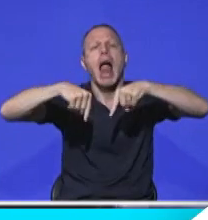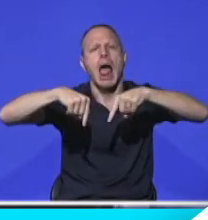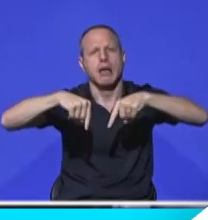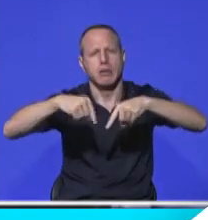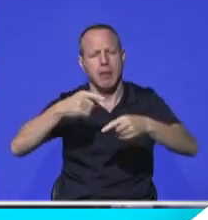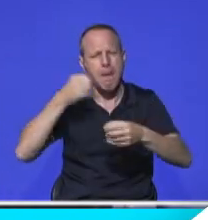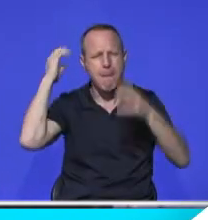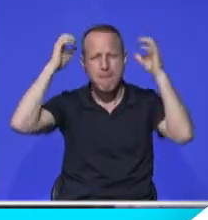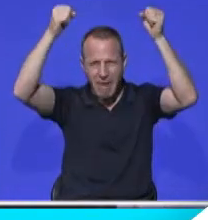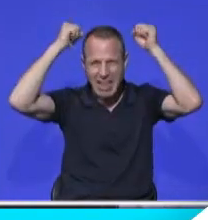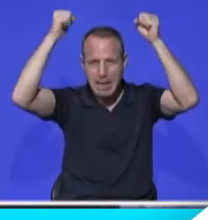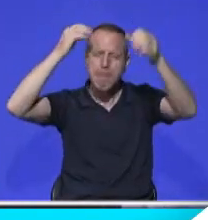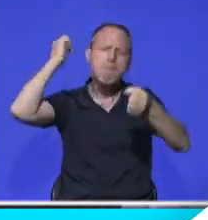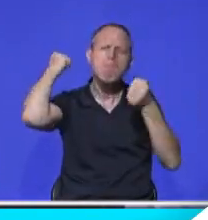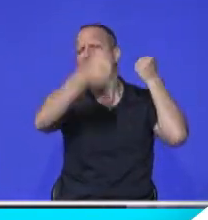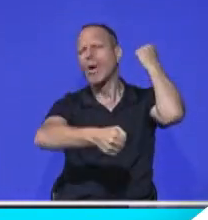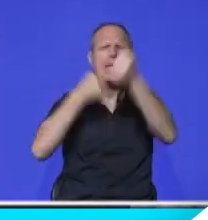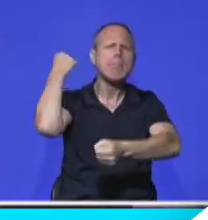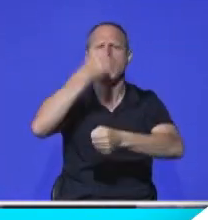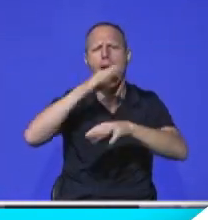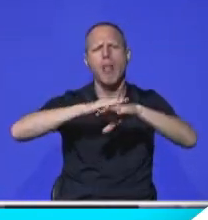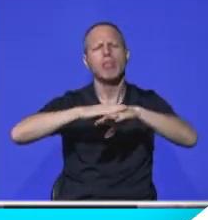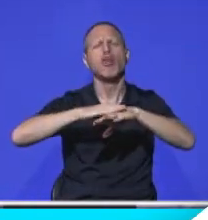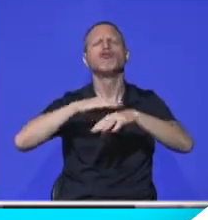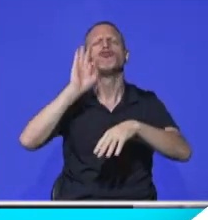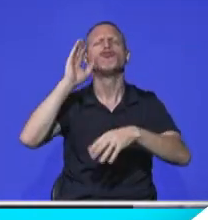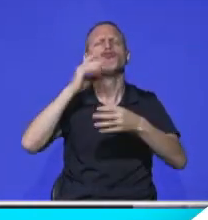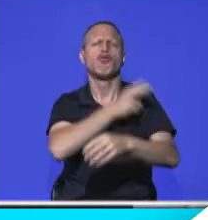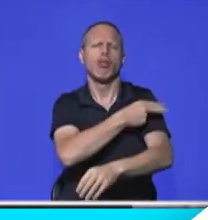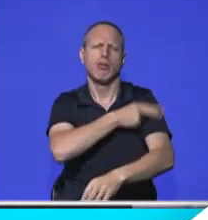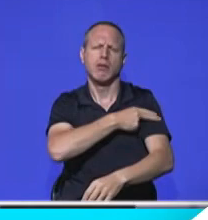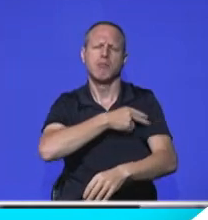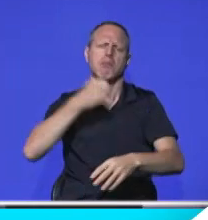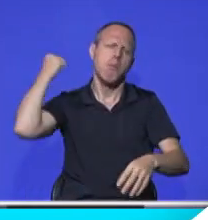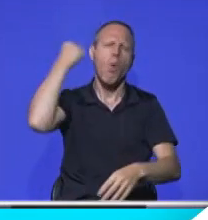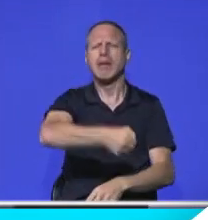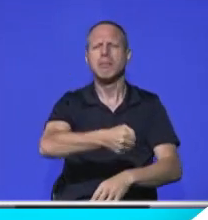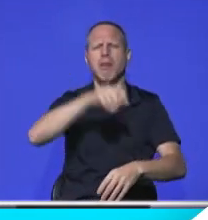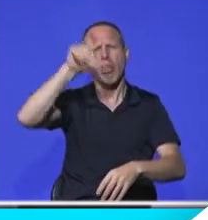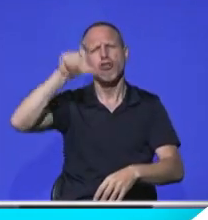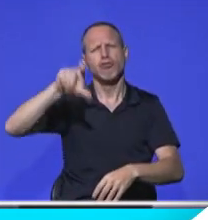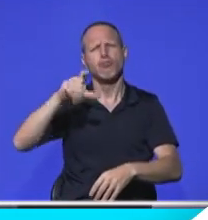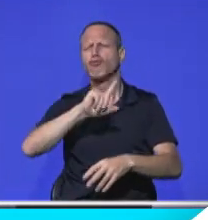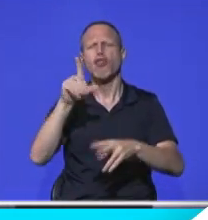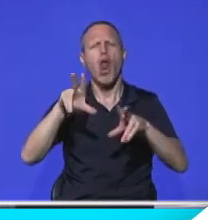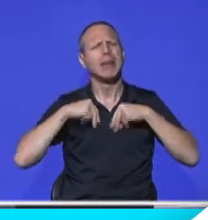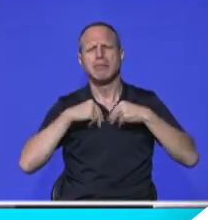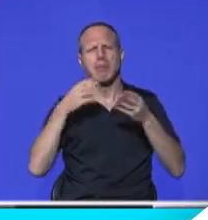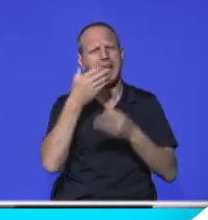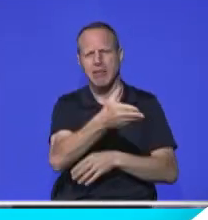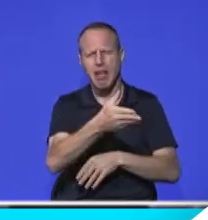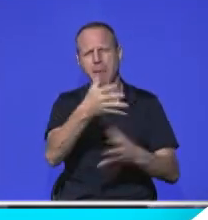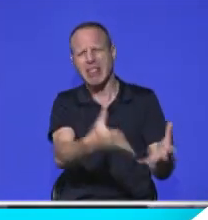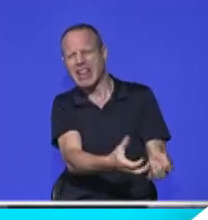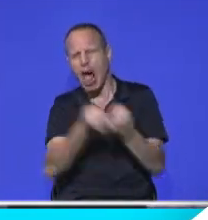מפגינים מוקים על ידי שוטרים, מפגינים מוקים על ידי אזרחים אחרים שלא מסכימים איתם, אזרחים נתלשים מילדיהם